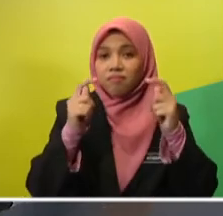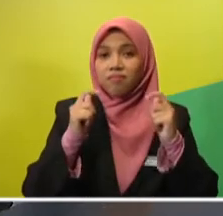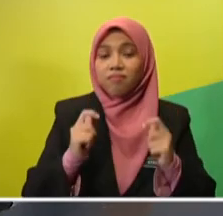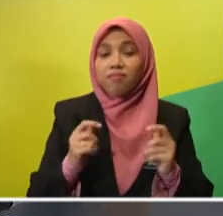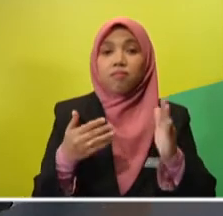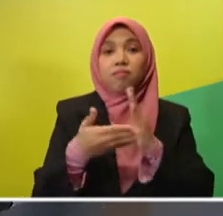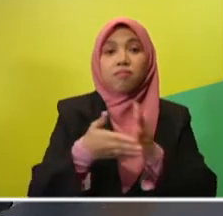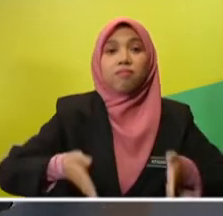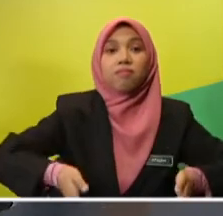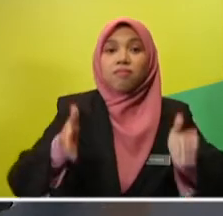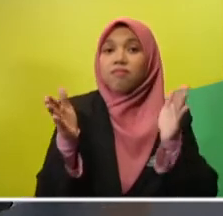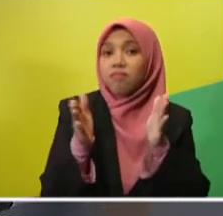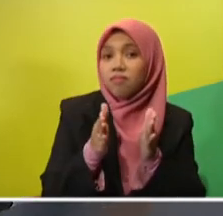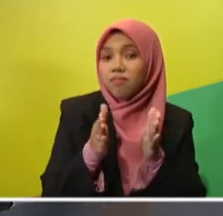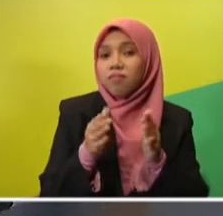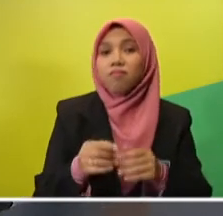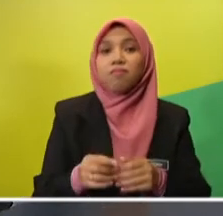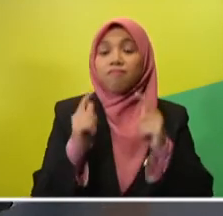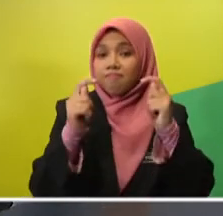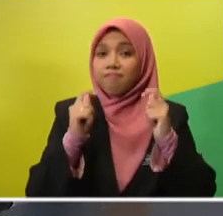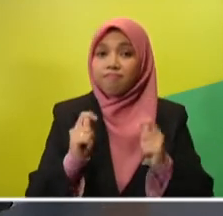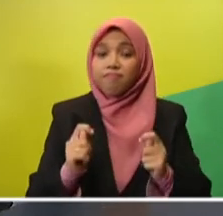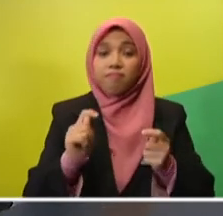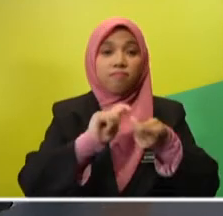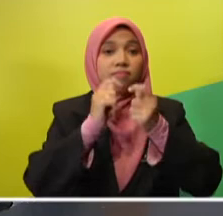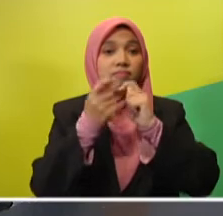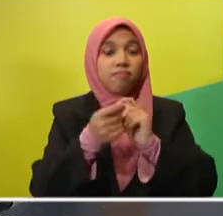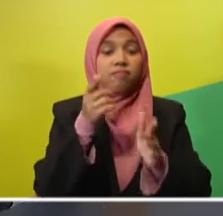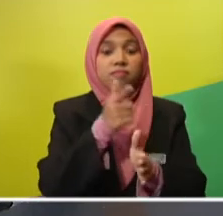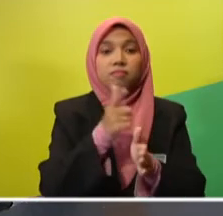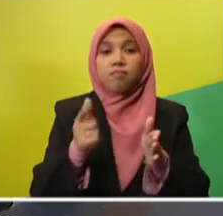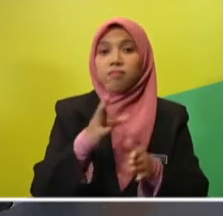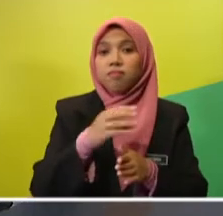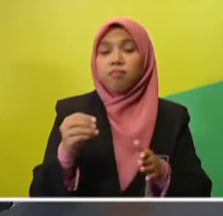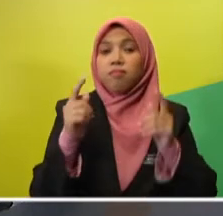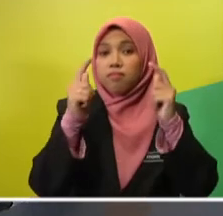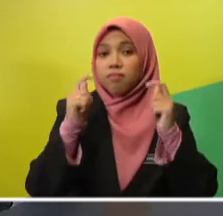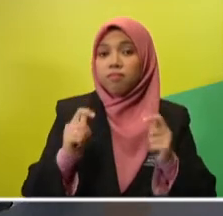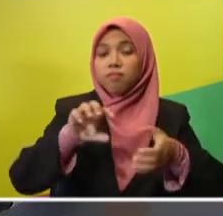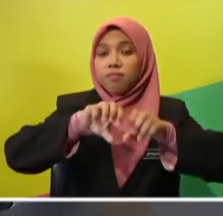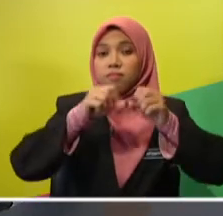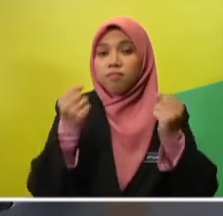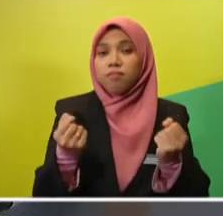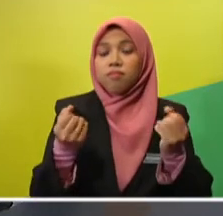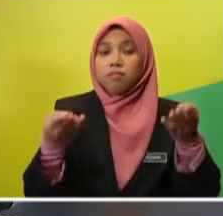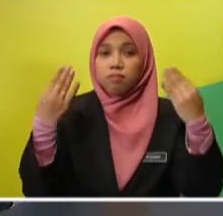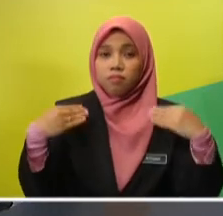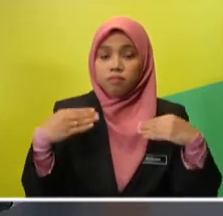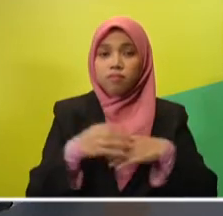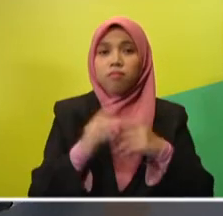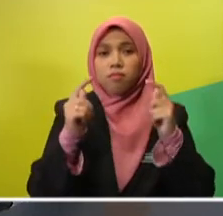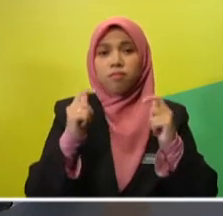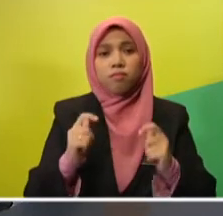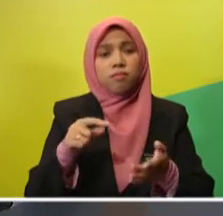sempit. Ketiga, teknik tukar sisi. Dan keempat, teknik patah balik. Okey, kita belajar teknik-teknik ini berkaitan dalam